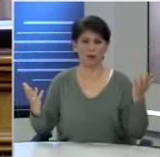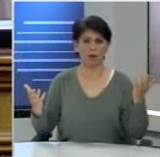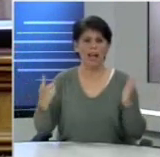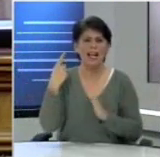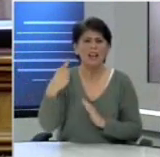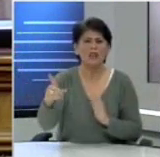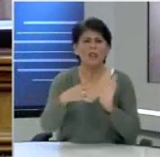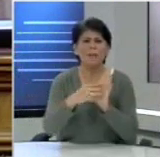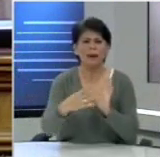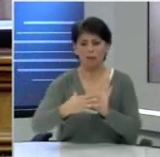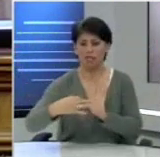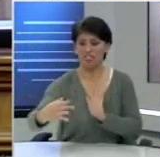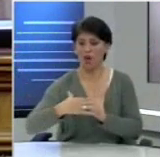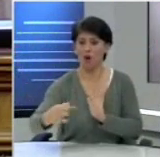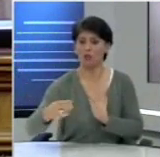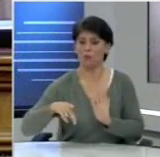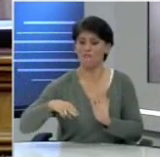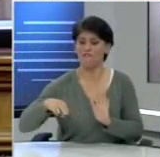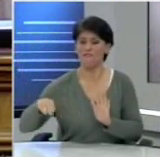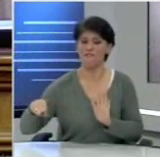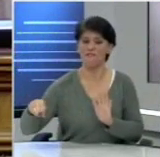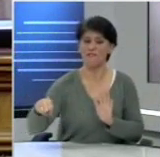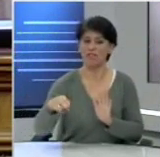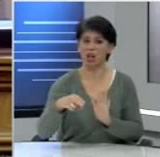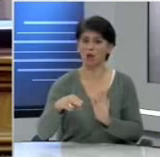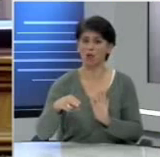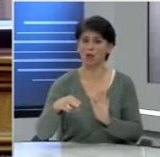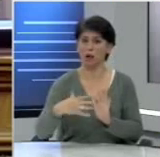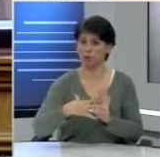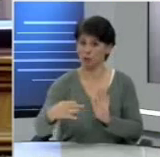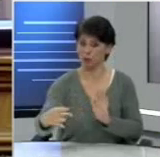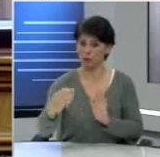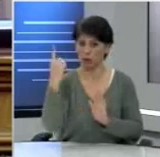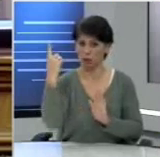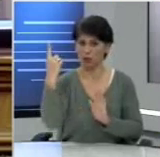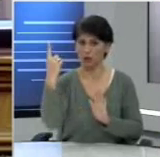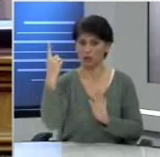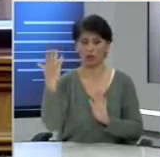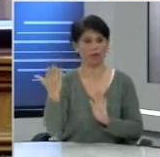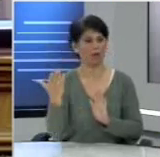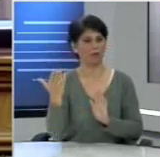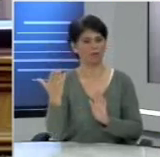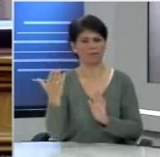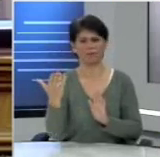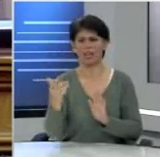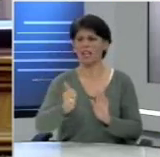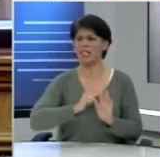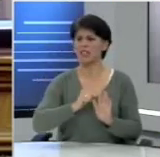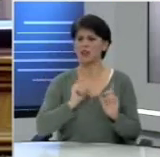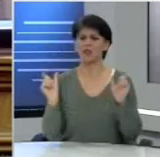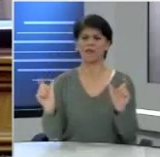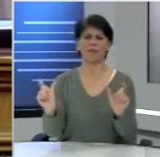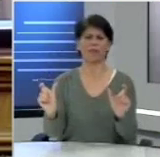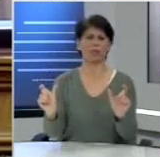Εκατοντάδες παραδείγματα διορισμού ημετέρων. Από το διορισμό ενός σεκιουριτά χωρίς πτυχίο του